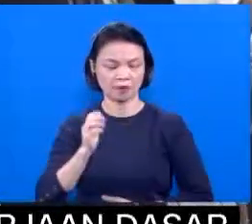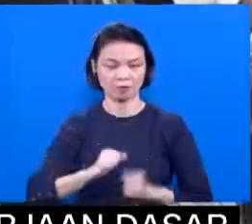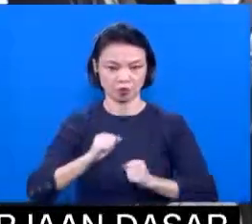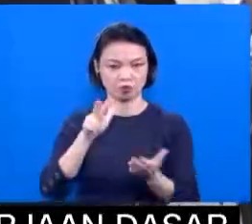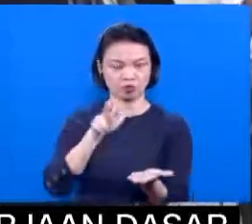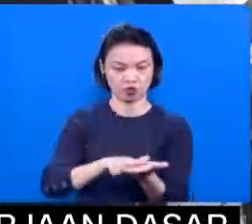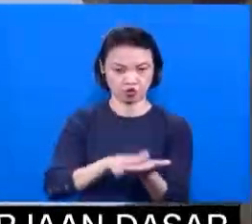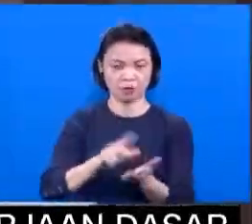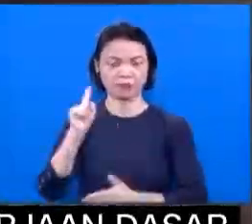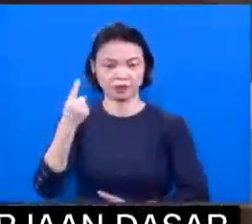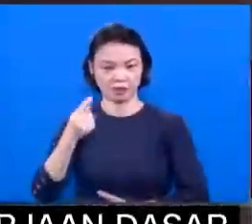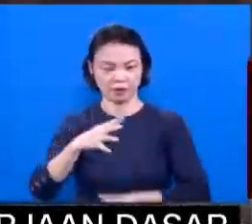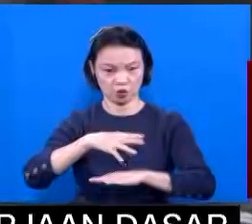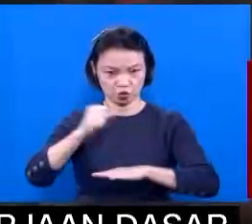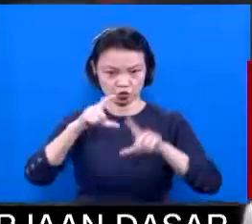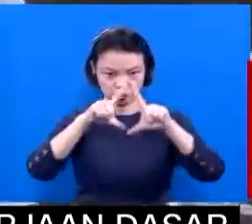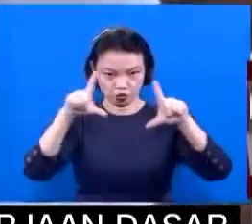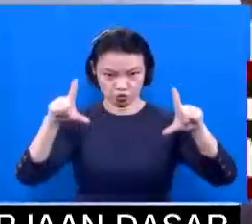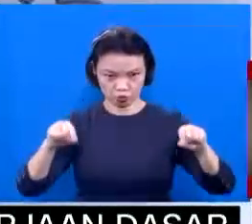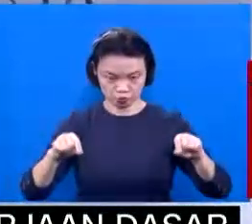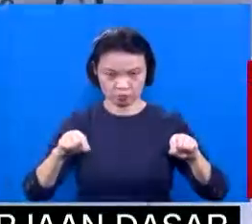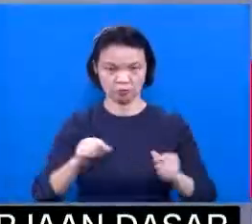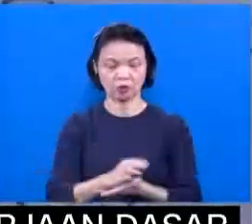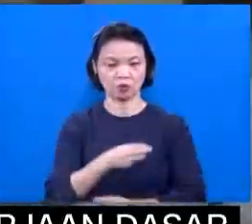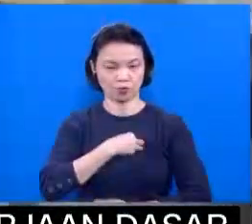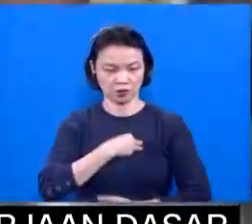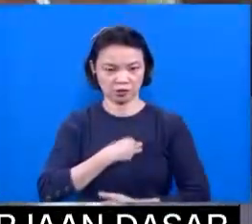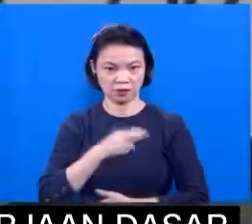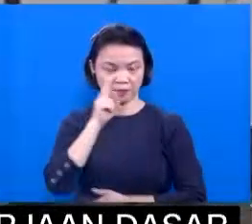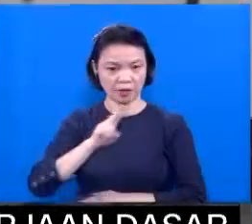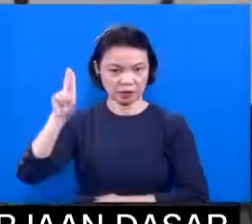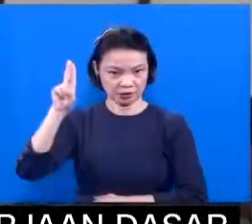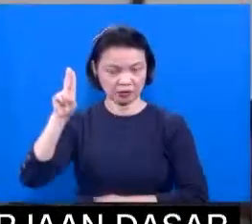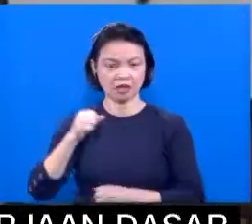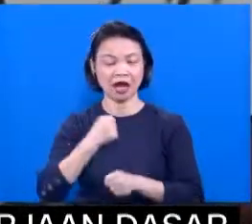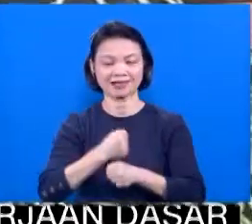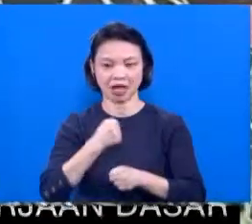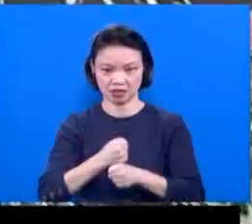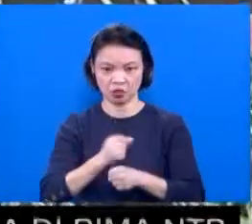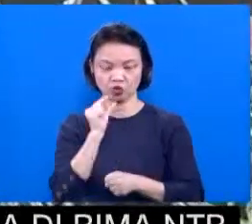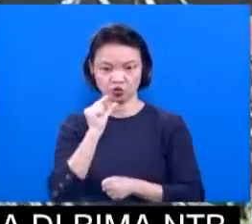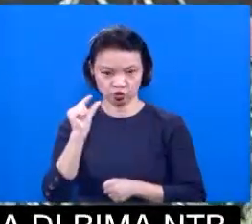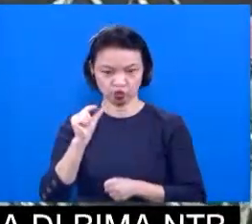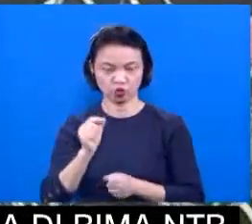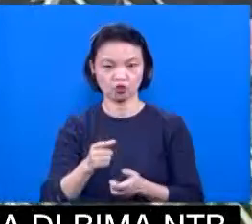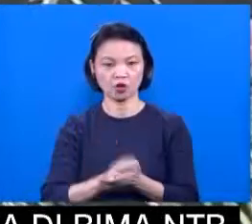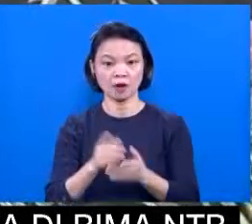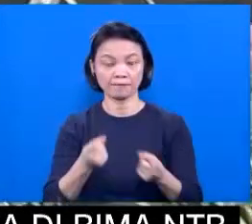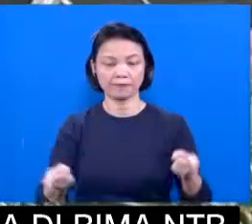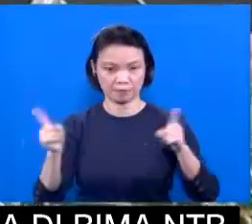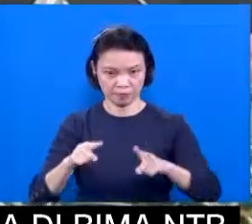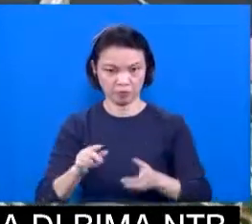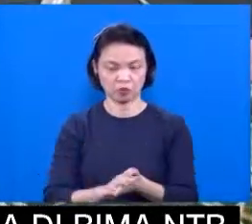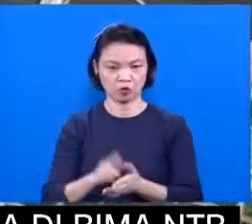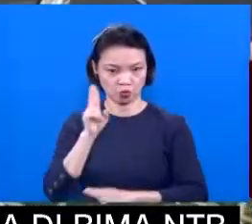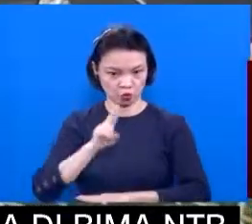putusan pertama yakni mencabut surat keputusan Bupati yang melantik Ghazali Sedangkan untuk pelaksanaan putusan kedua yakni perintah